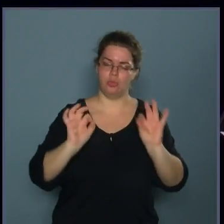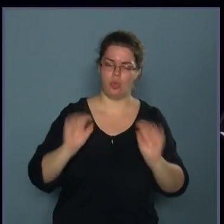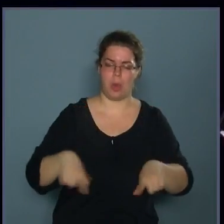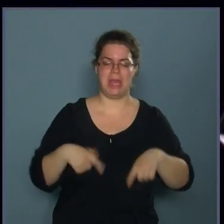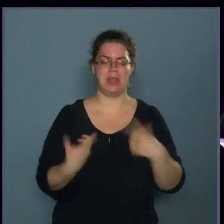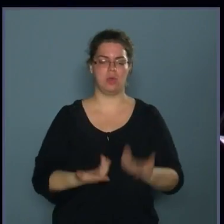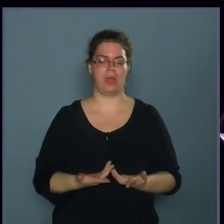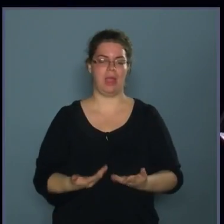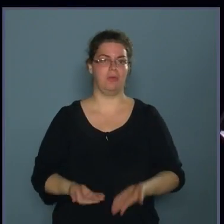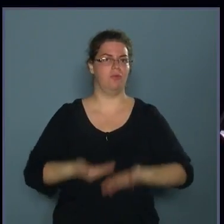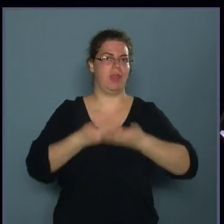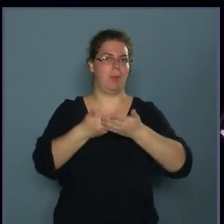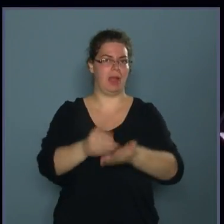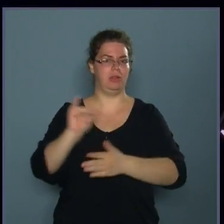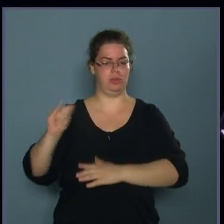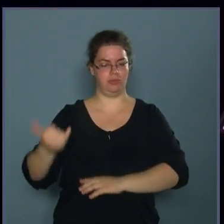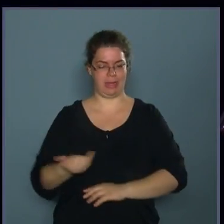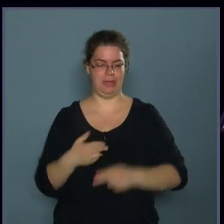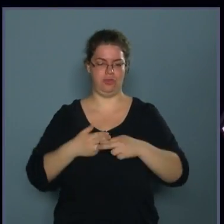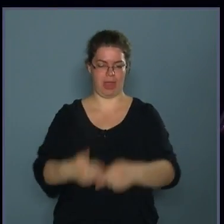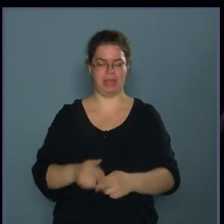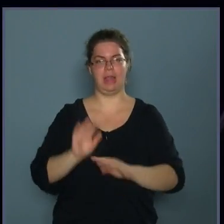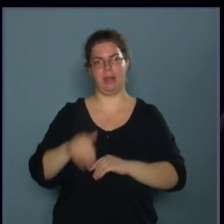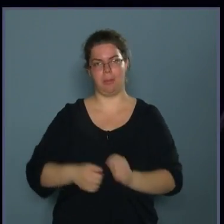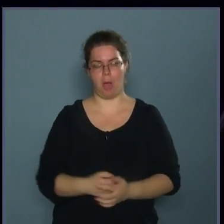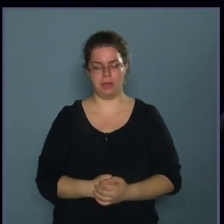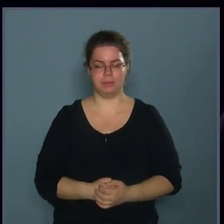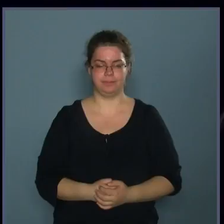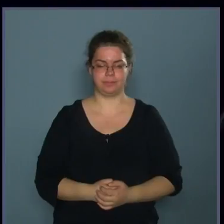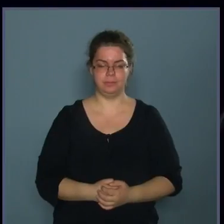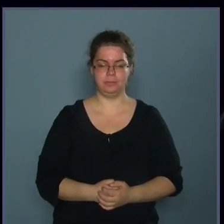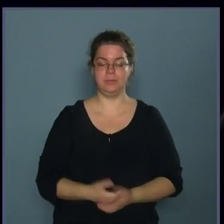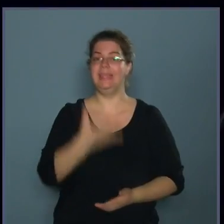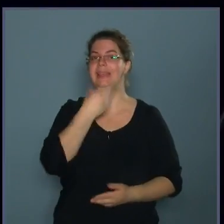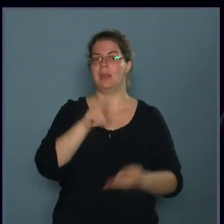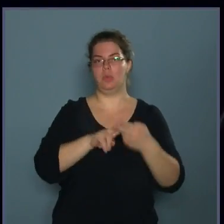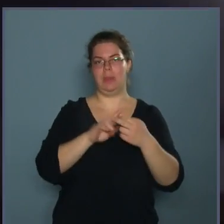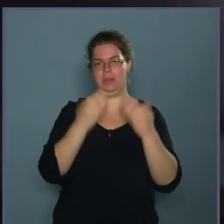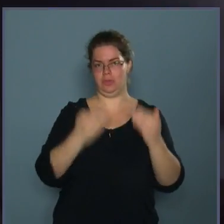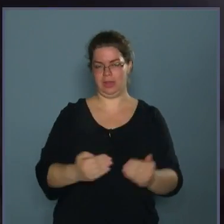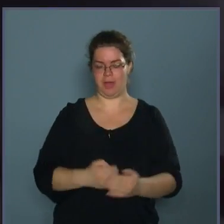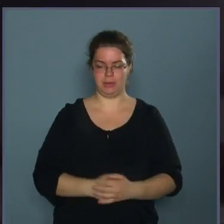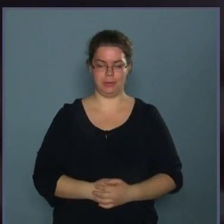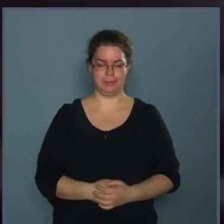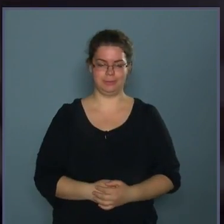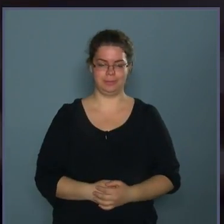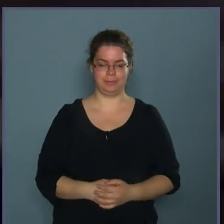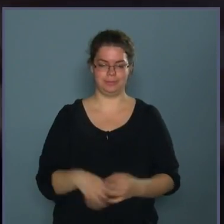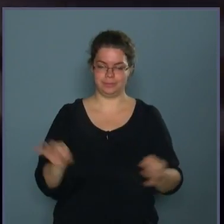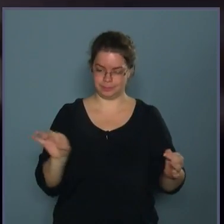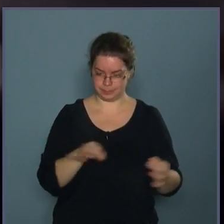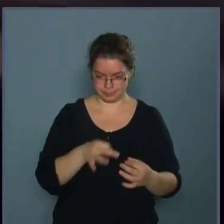létüket, felemelkedésüket is segíthetik majd. Szép ünneplést kívánok!